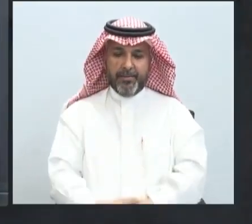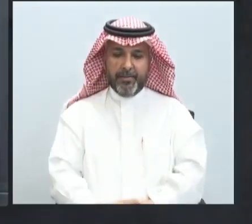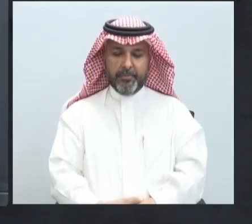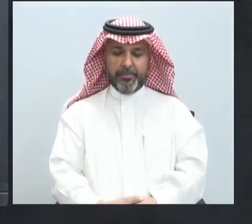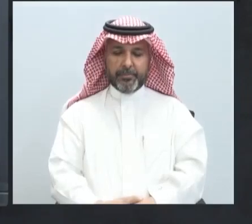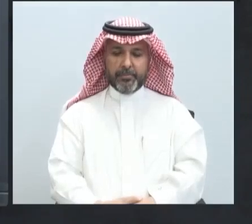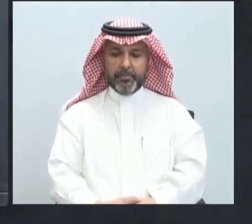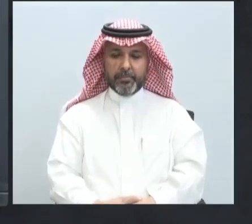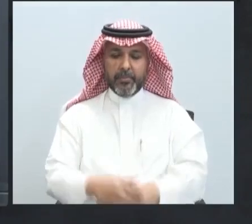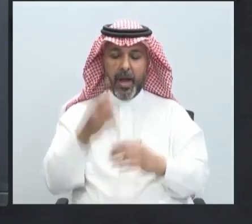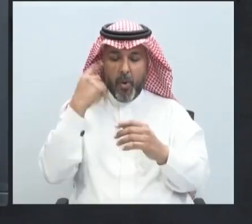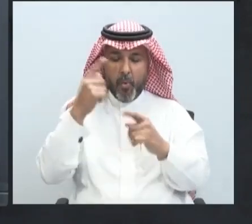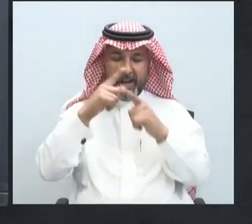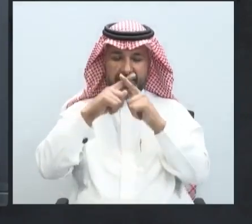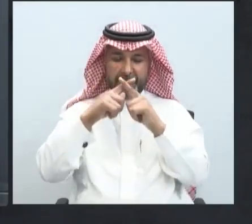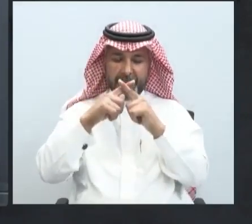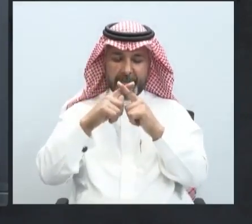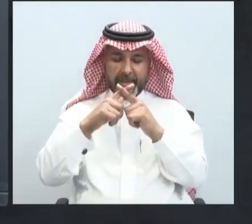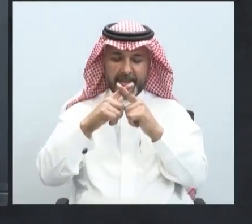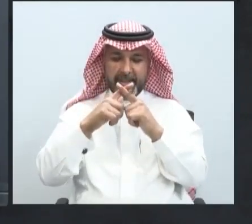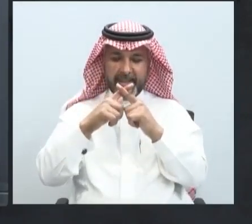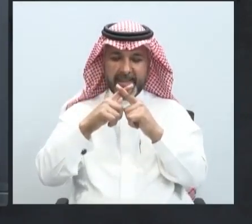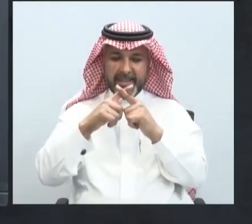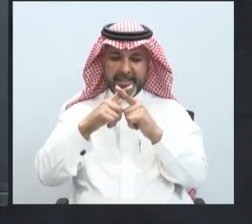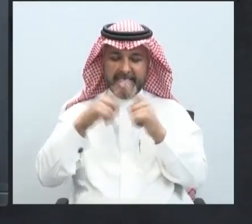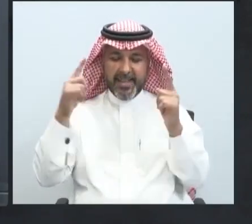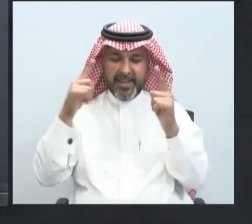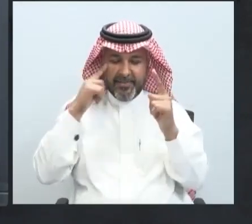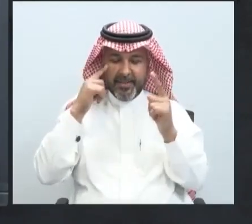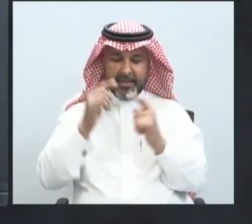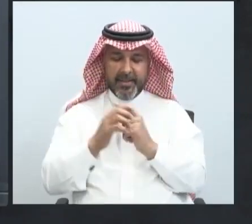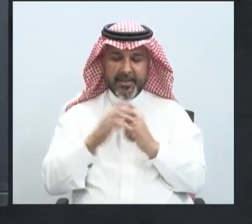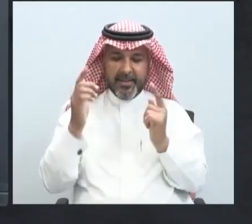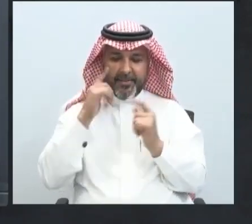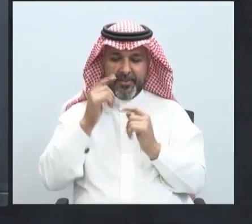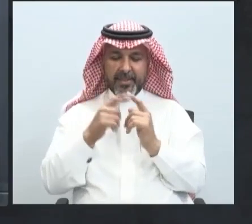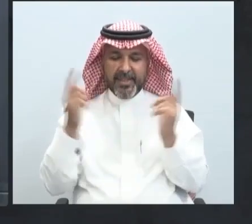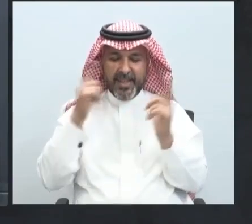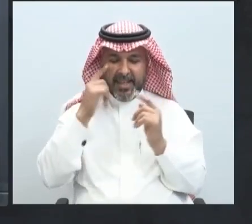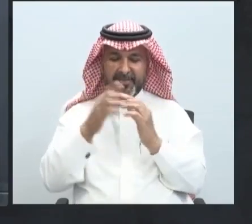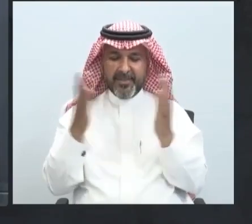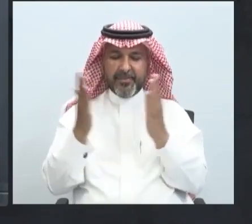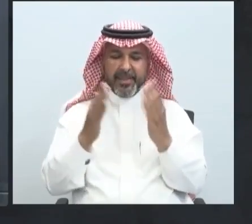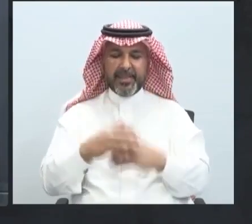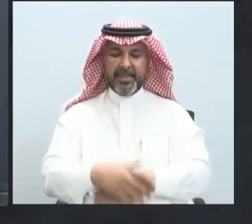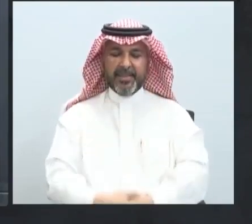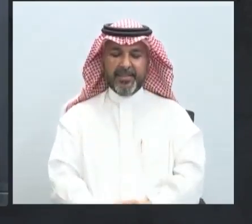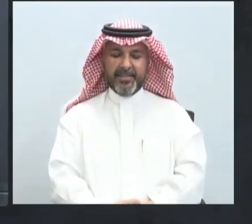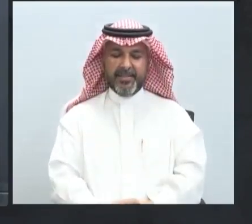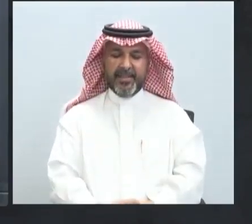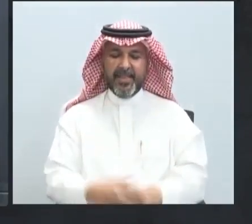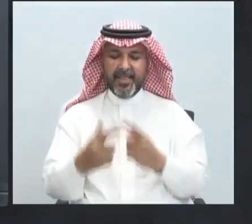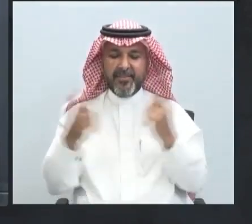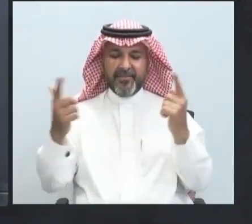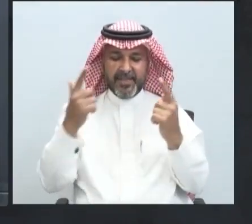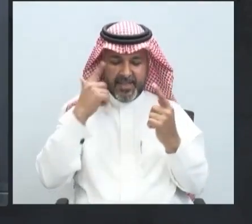المتساوي كان لدينا كروموسوم متماثل عندما تم سحب هذا الكروموسوم تم سحب الكروماتيدات الشقيقه اذا كل كروماتيد